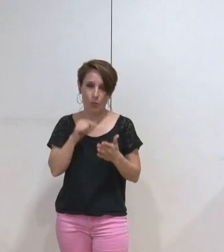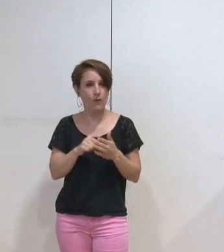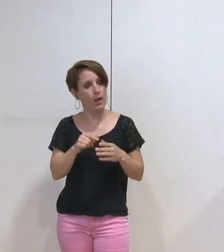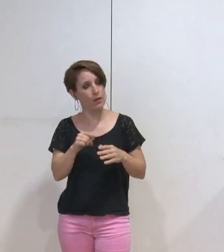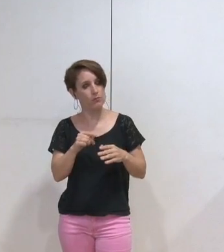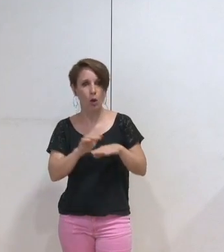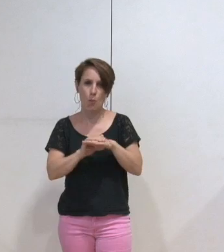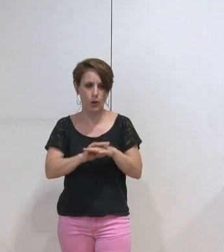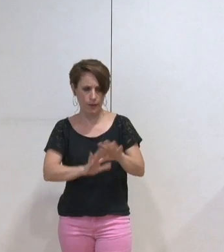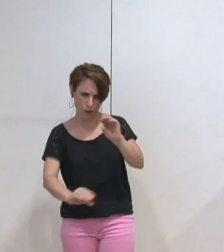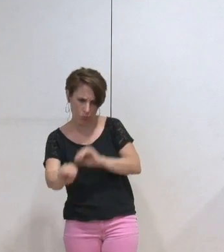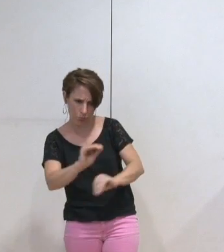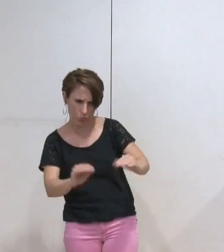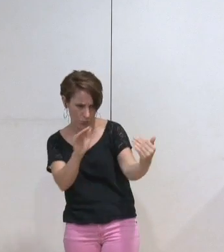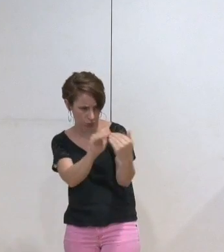remercie